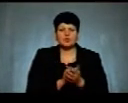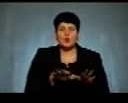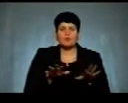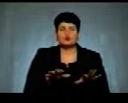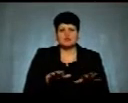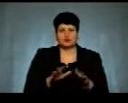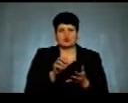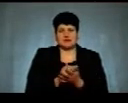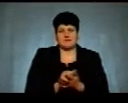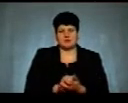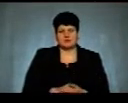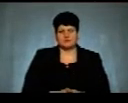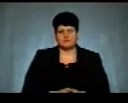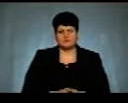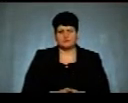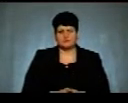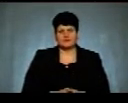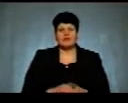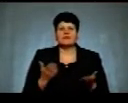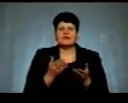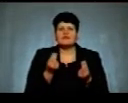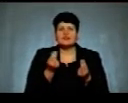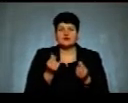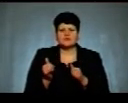займає військовослужбовець. Яке фінансове